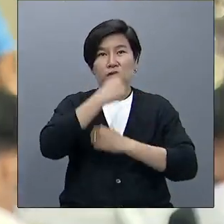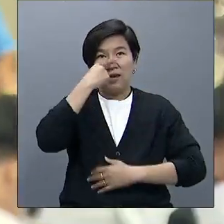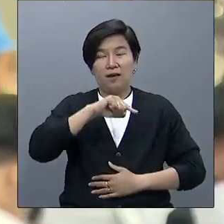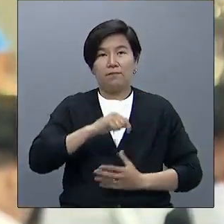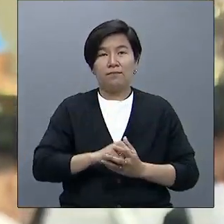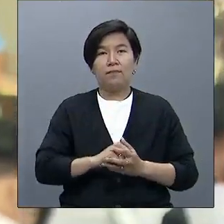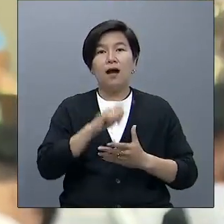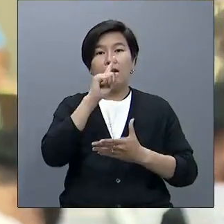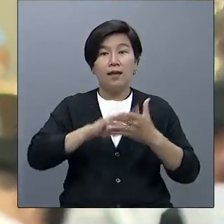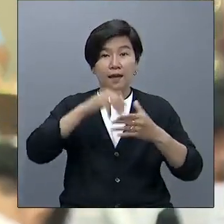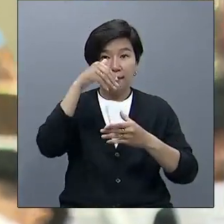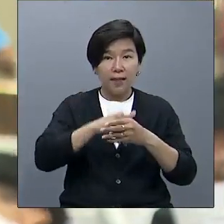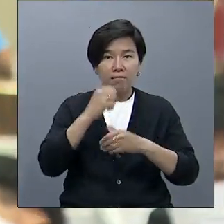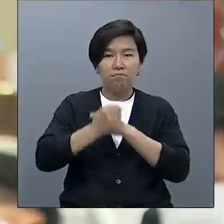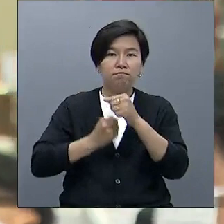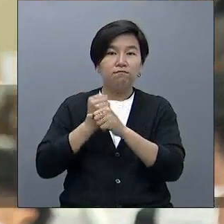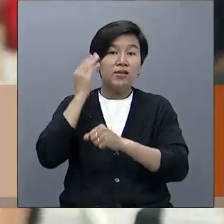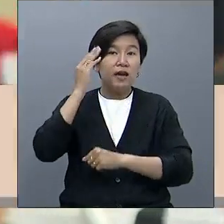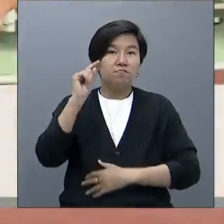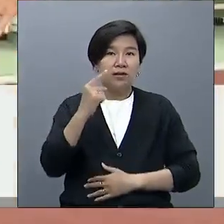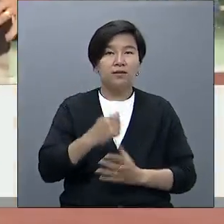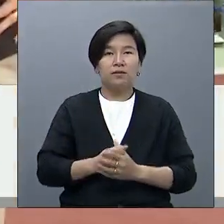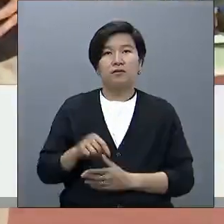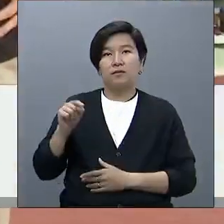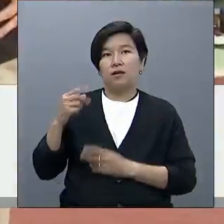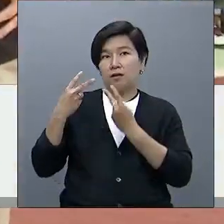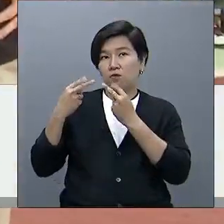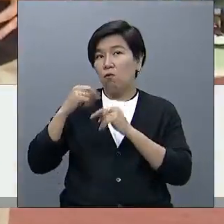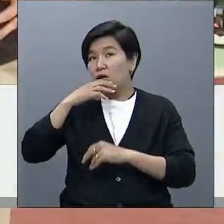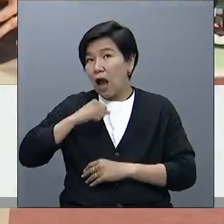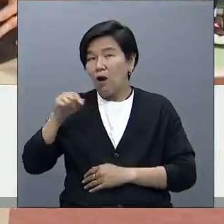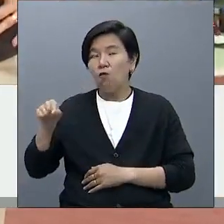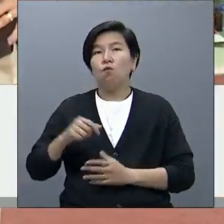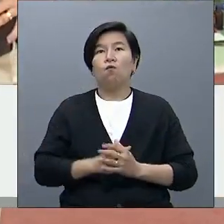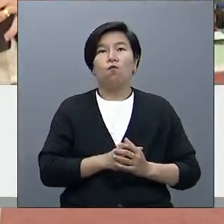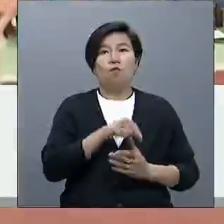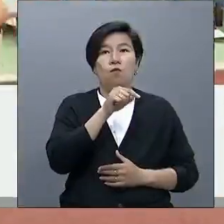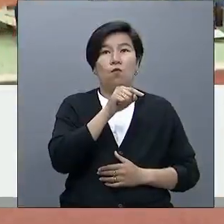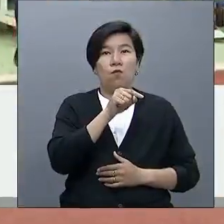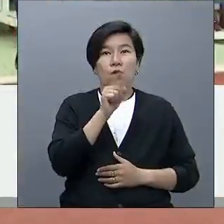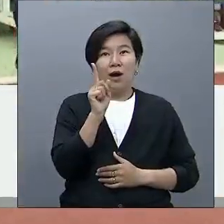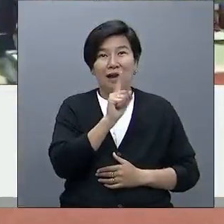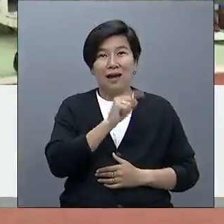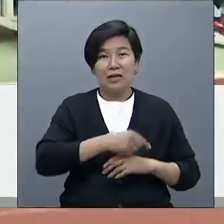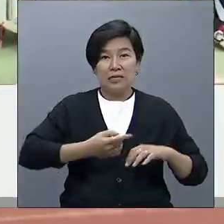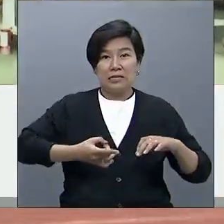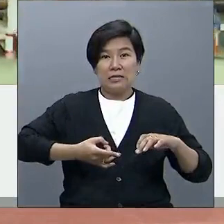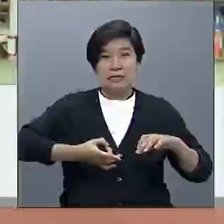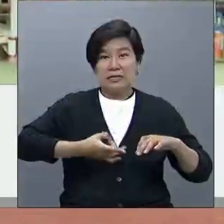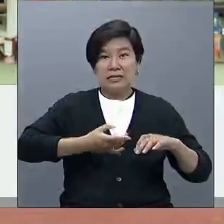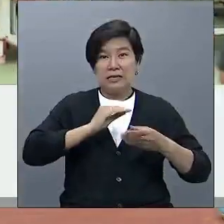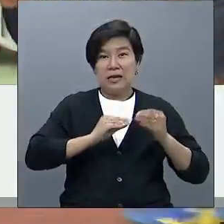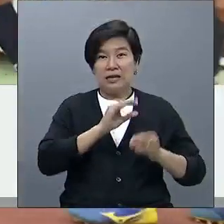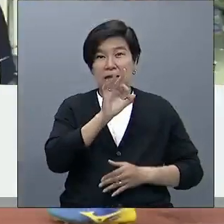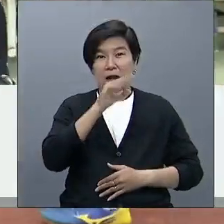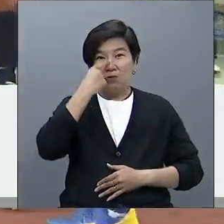ตั้งปีหน้านะคะทั้งนายวรวีมักกุดีอดีตนายกสมาคมและเปียพงษ์ผิวอ่อนตำนานดาวยิงทีมชาติไทยรวมถึงมีก